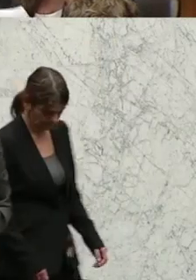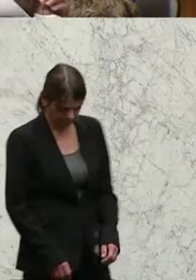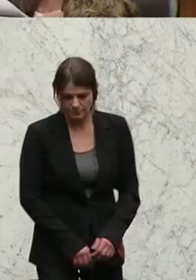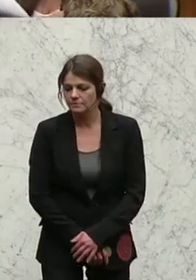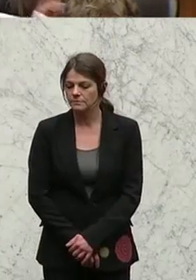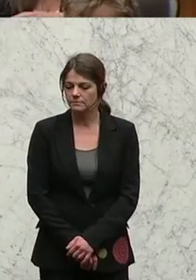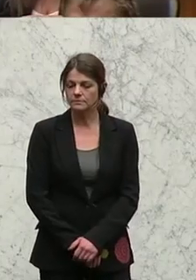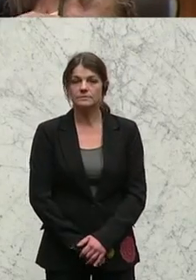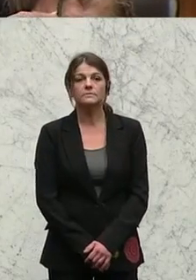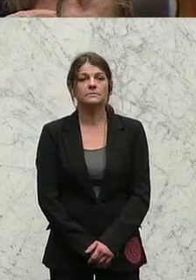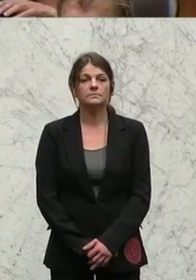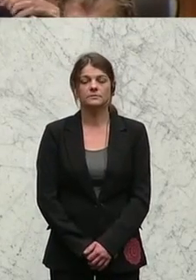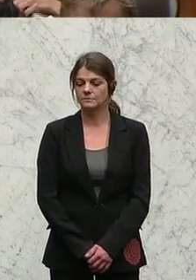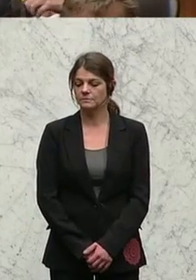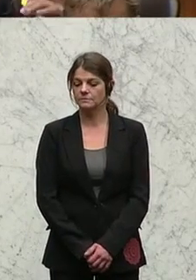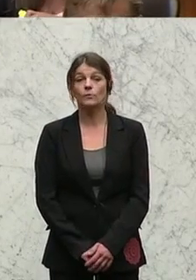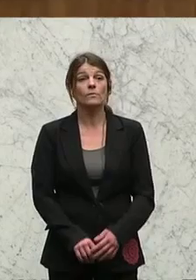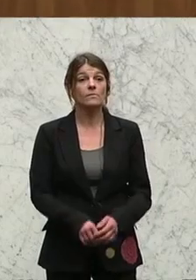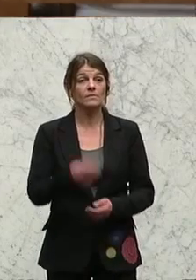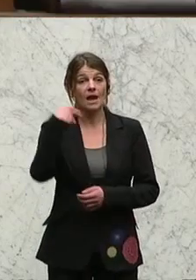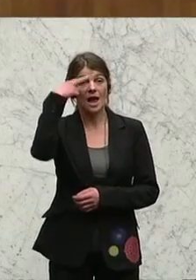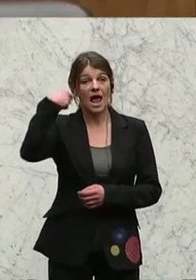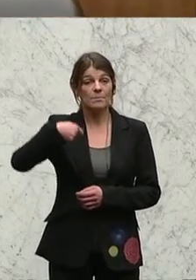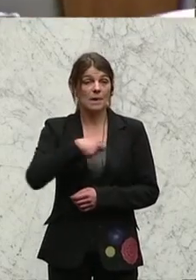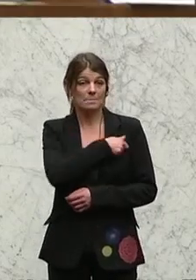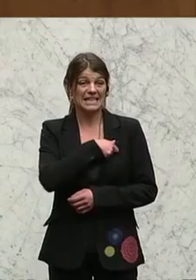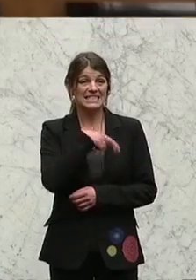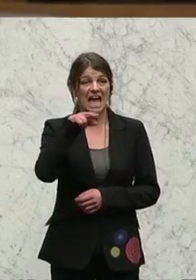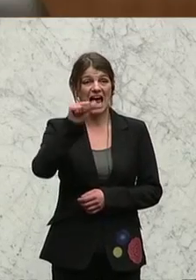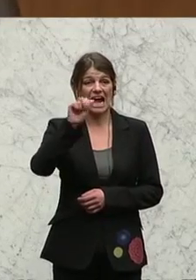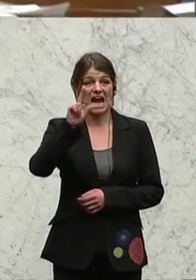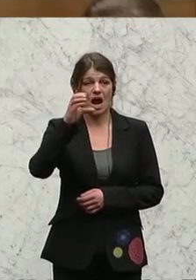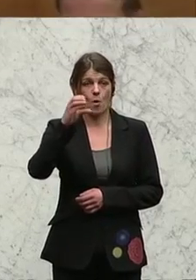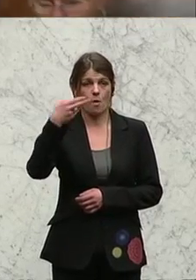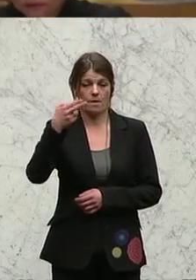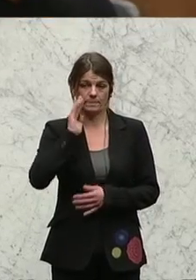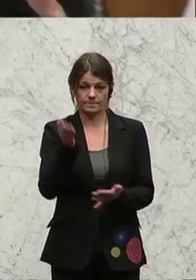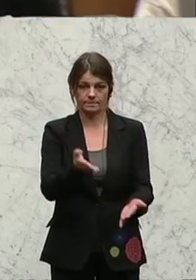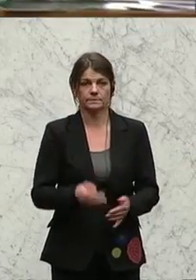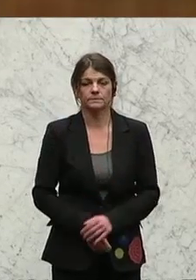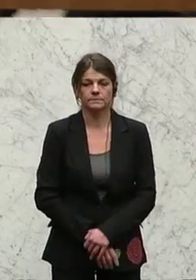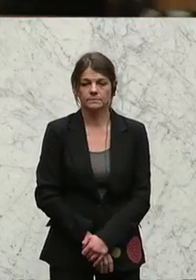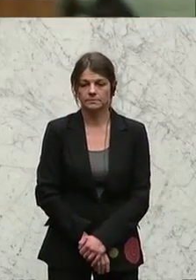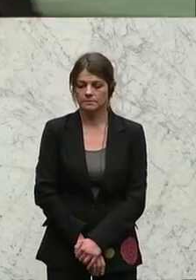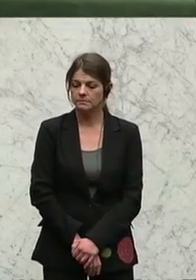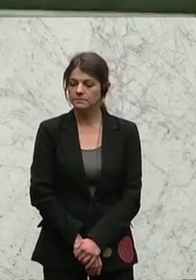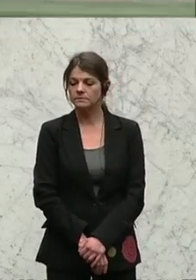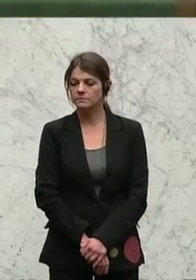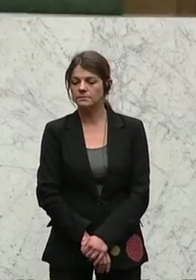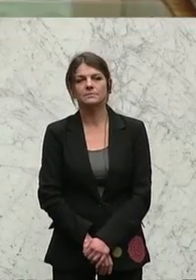für NEOS-Chef Strolz. Es braucht ein Insolvenzrecht für Länder. Der Rechnungshof soll auch Beteiligungen